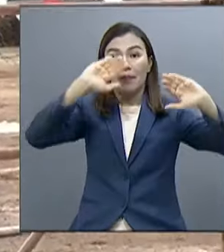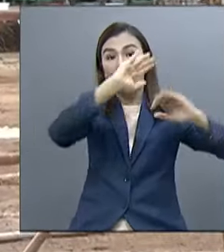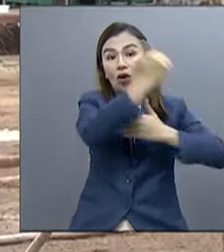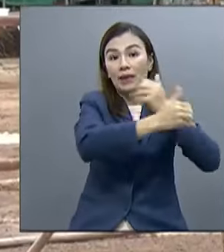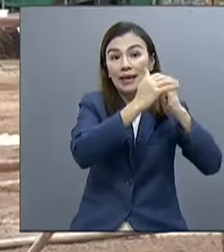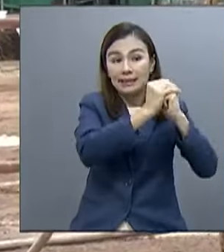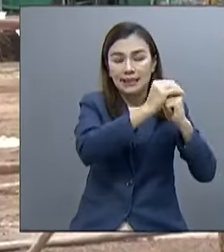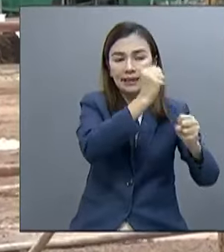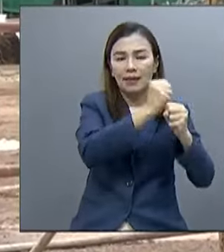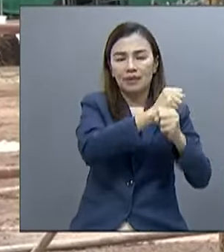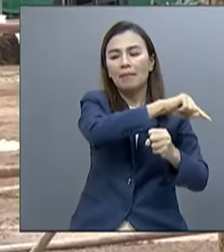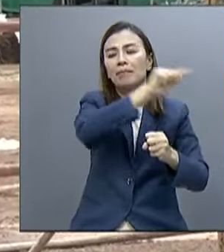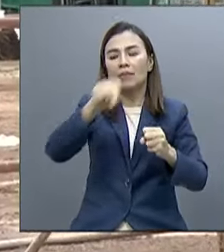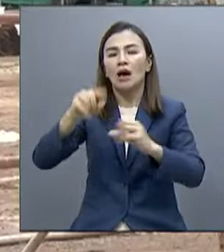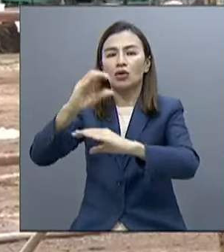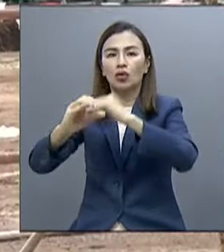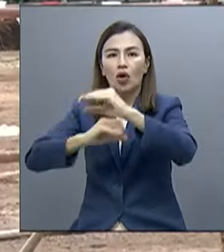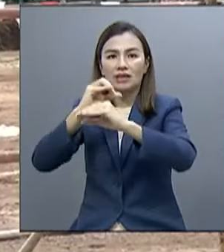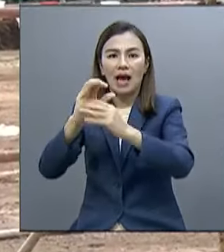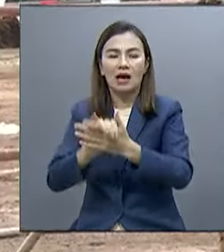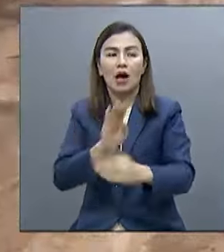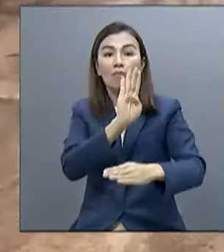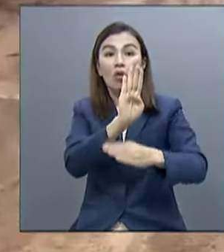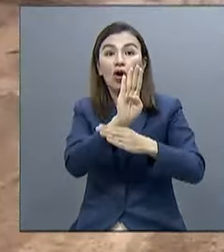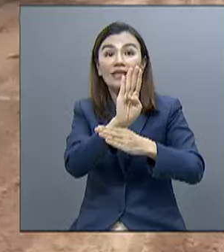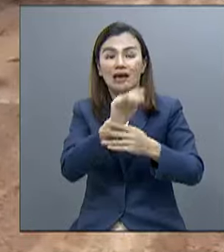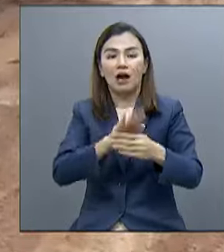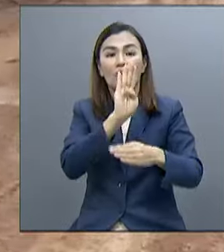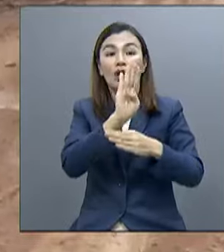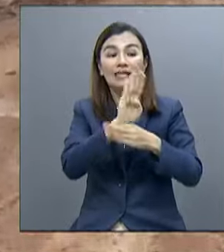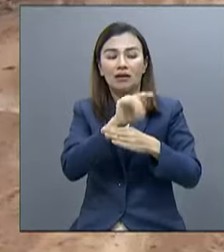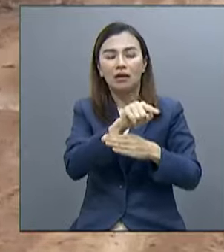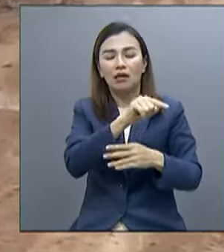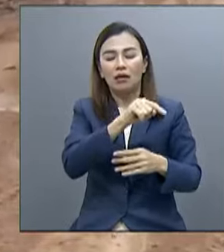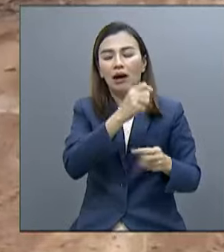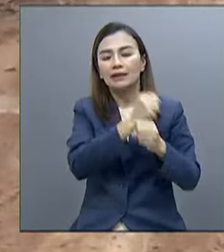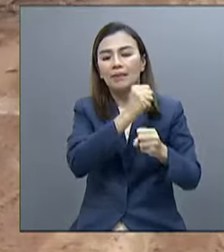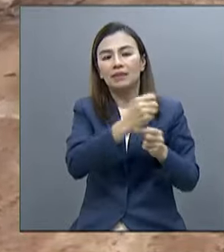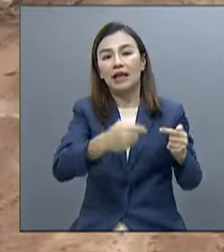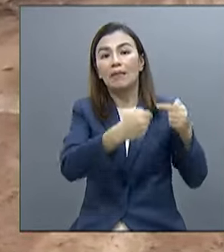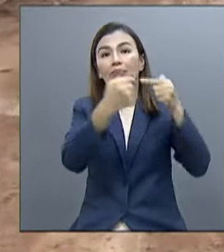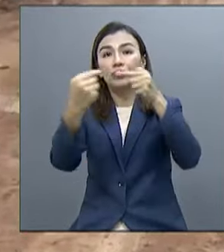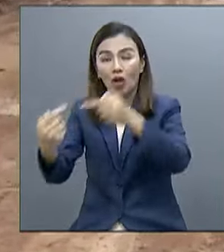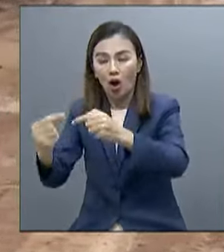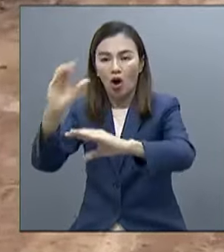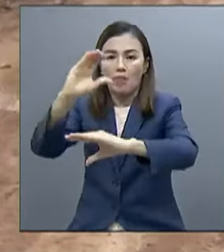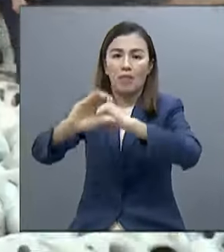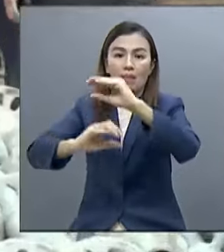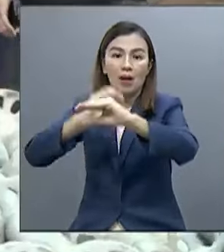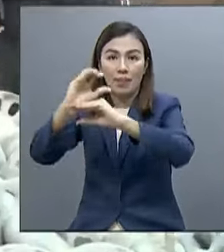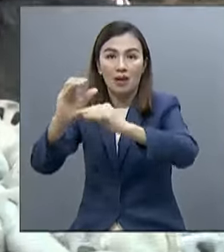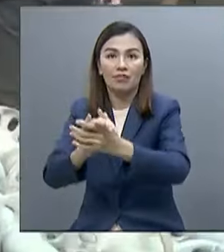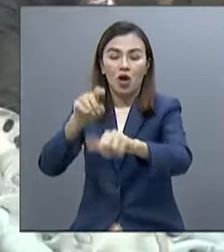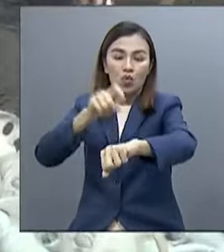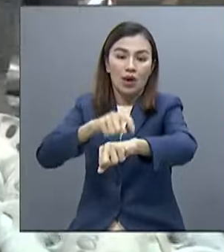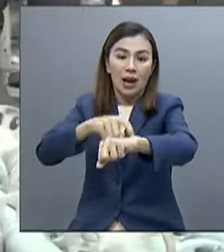ค่ะมีการจ้างบริษัทแห่งนึงให้เป็นผู้นำคนงานเข้ามาก่อสร้างทำงานช่วงกับบริษัทรับเหมาก่อสร้างหลักระยะเวลาก่อสร้าง